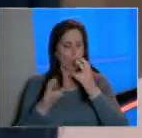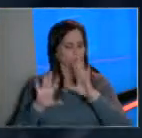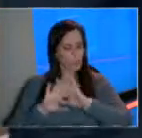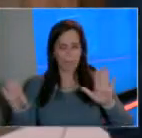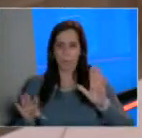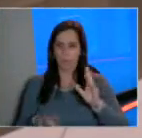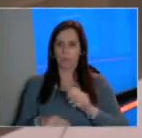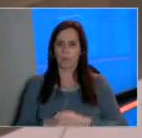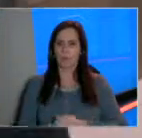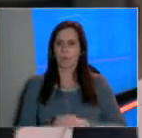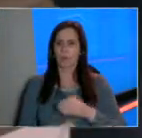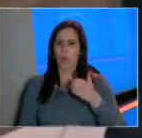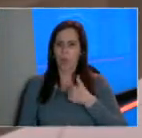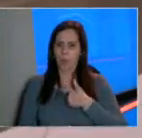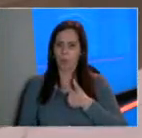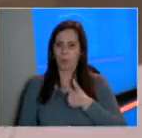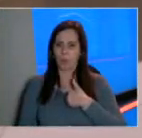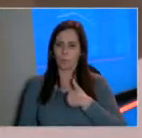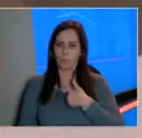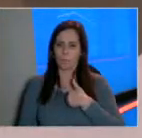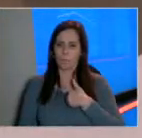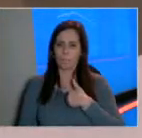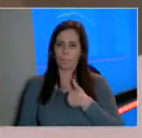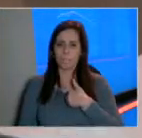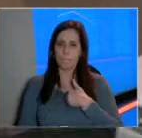מקרה. אנחנו אלה